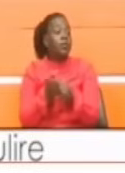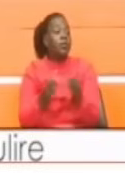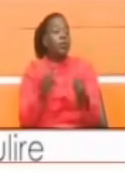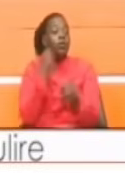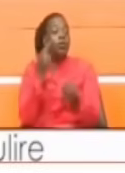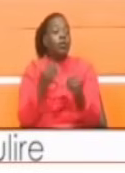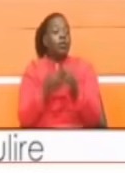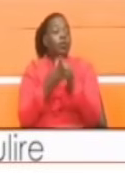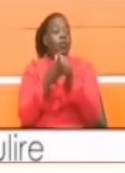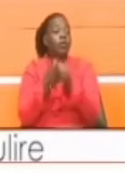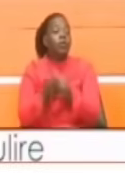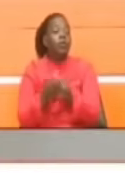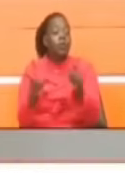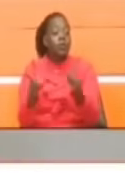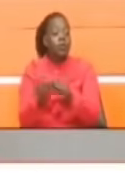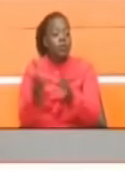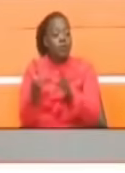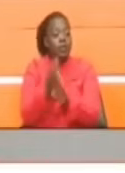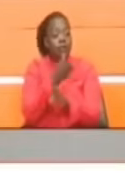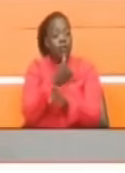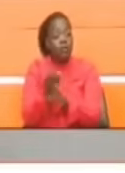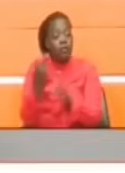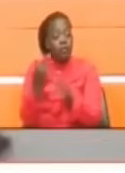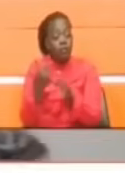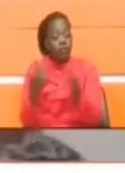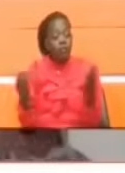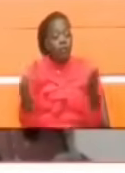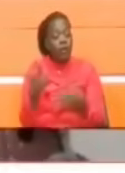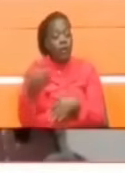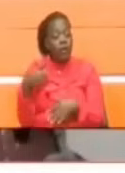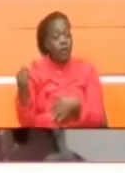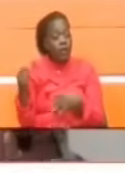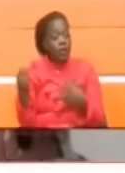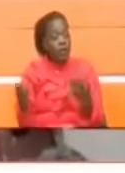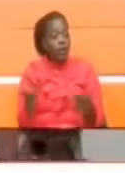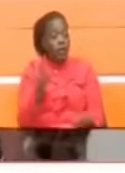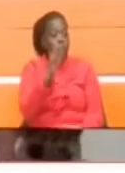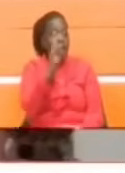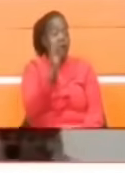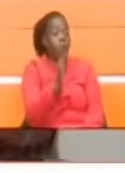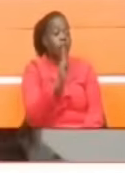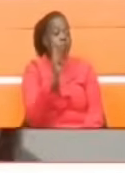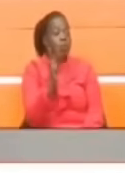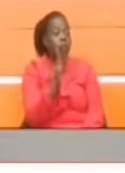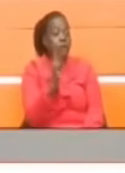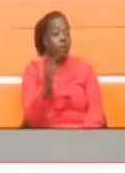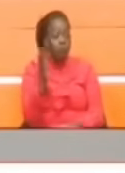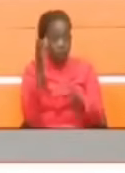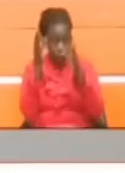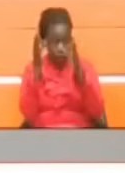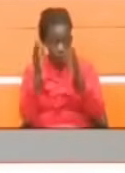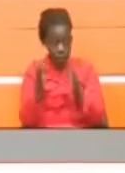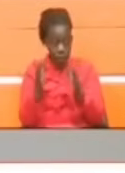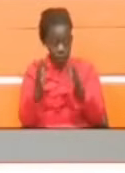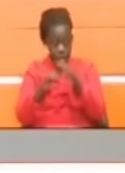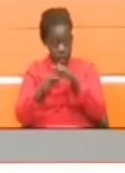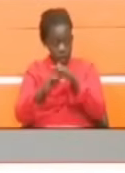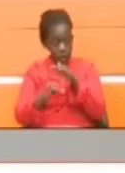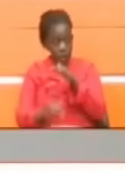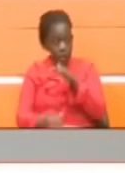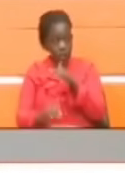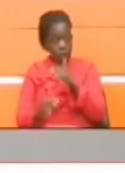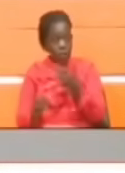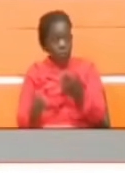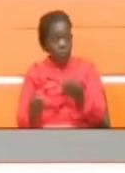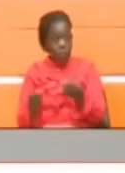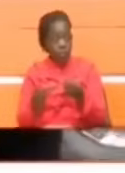bakulembera yabalungamya waje bayina okulaga e Kenya president wa yasazewo yekudda wansi abamu